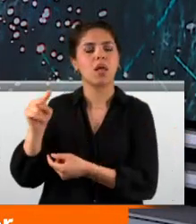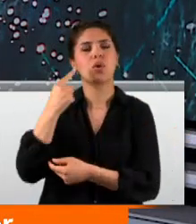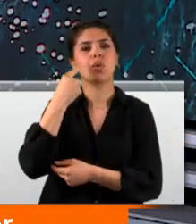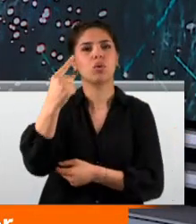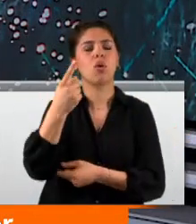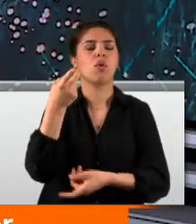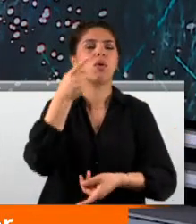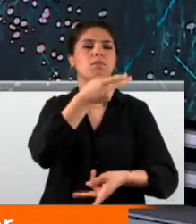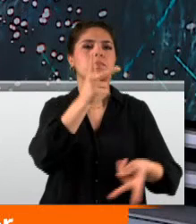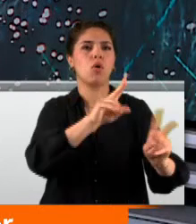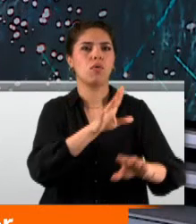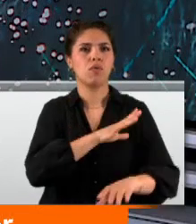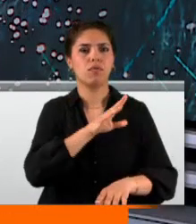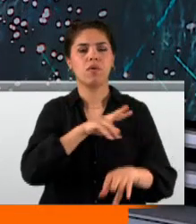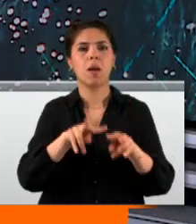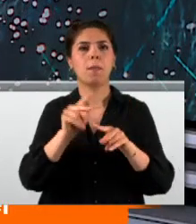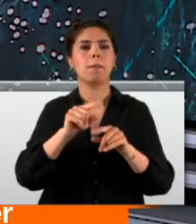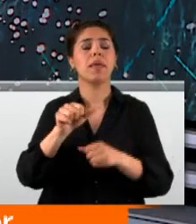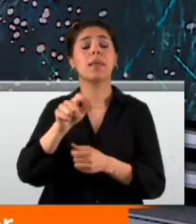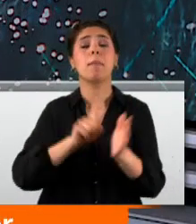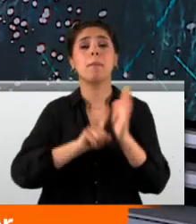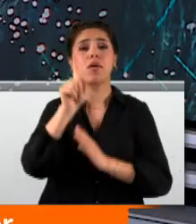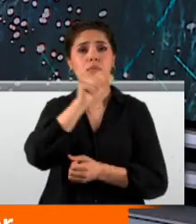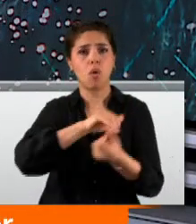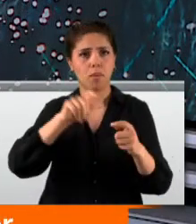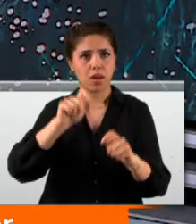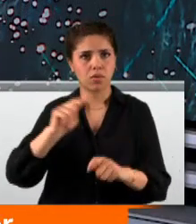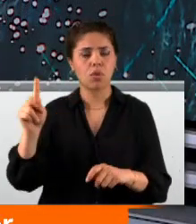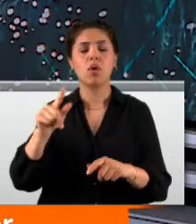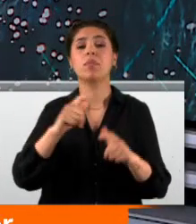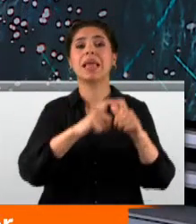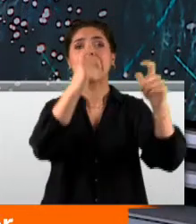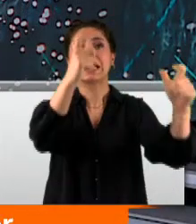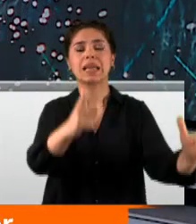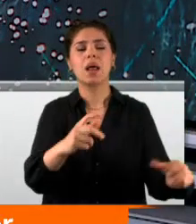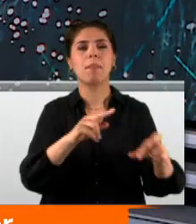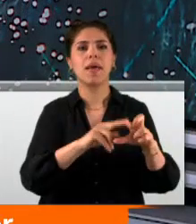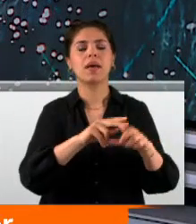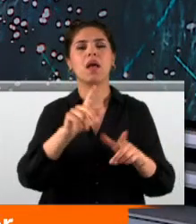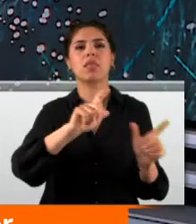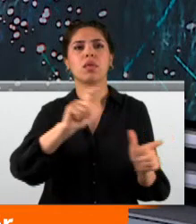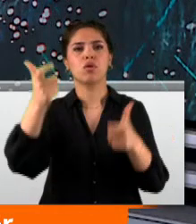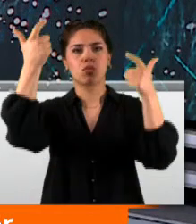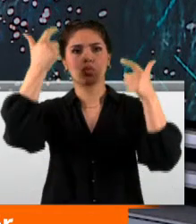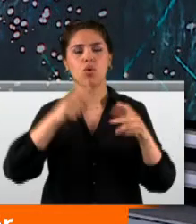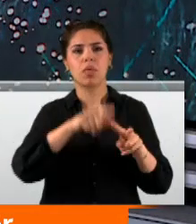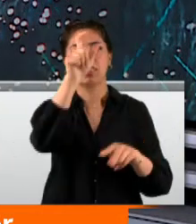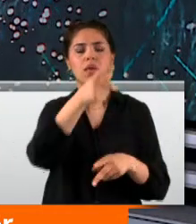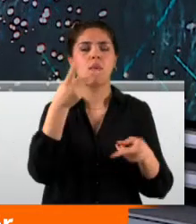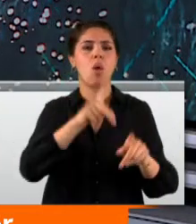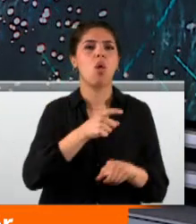olarak Irak'ın kuzeyinde başarılı bir operasyon yaptı. Gara'da PKK'nın lojistik sorumlusu Neçirvan Seven